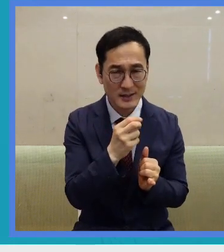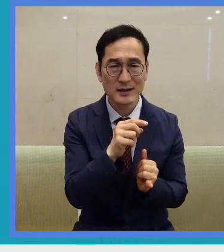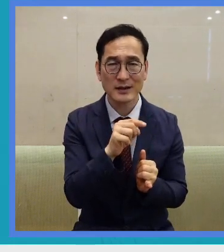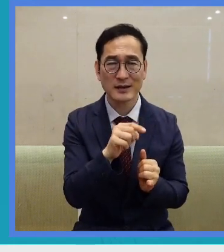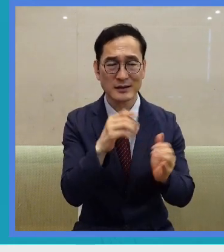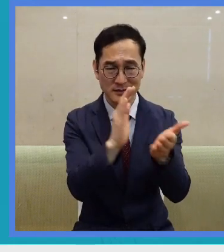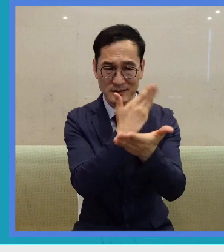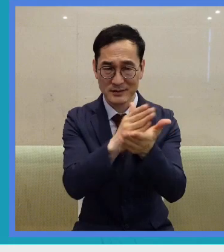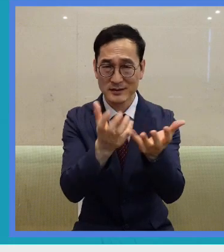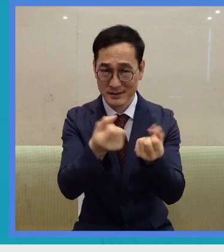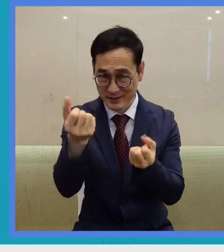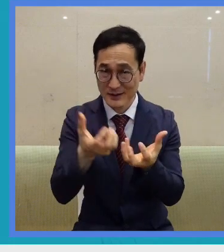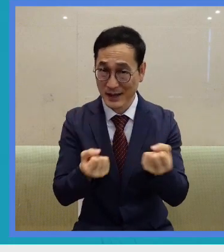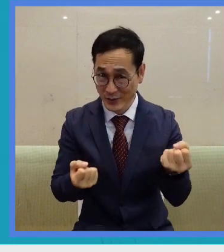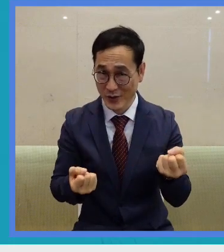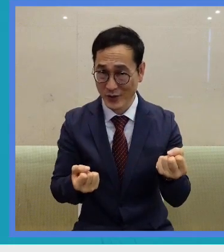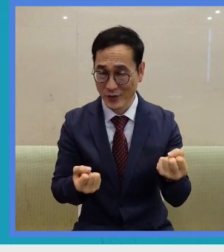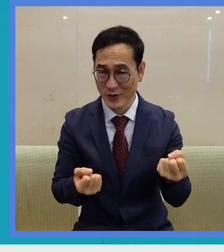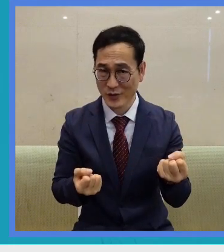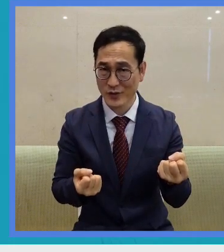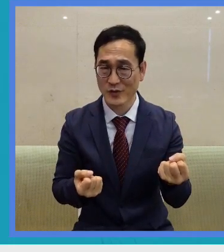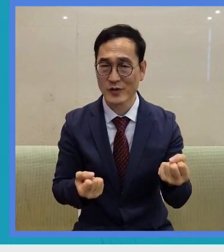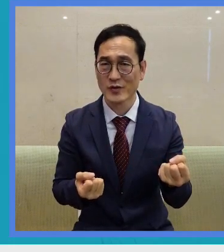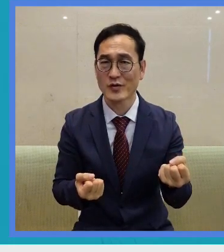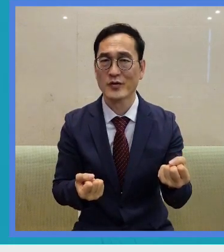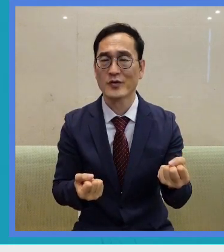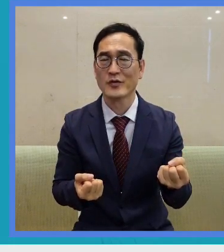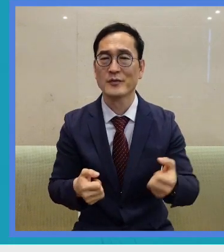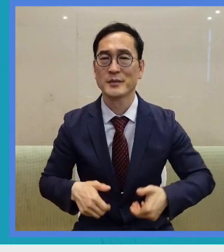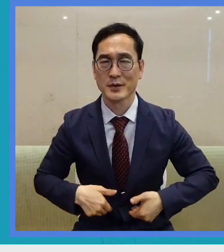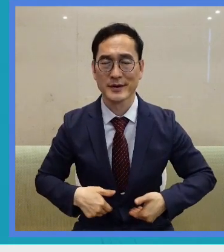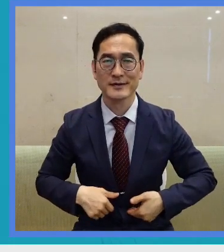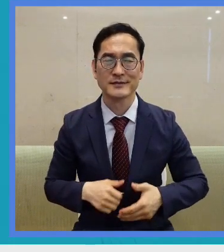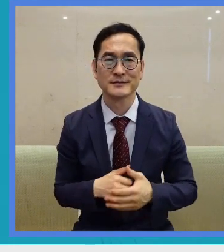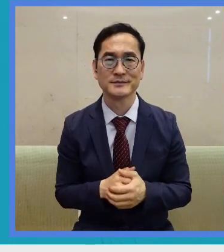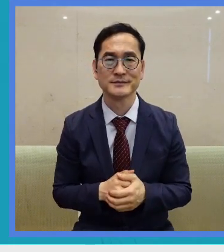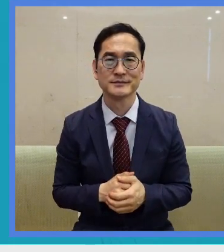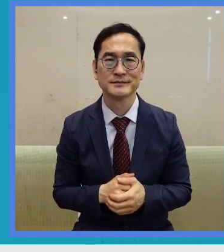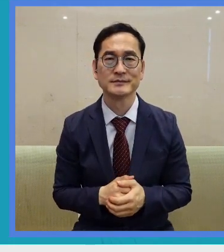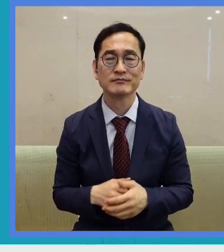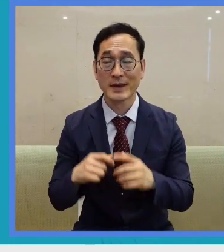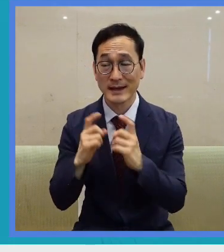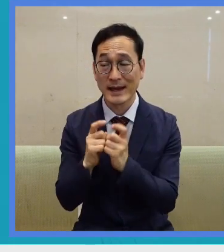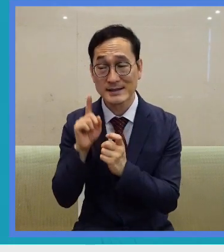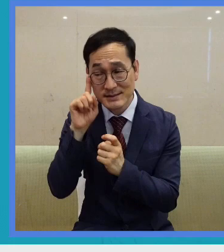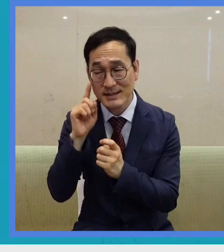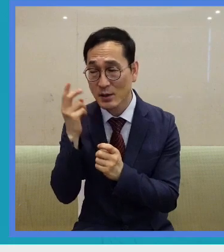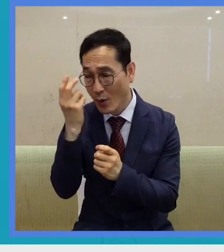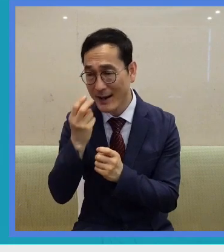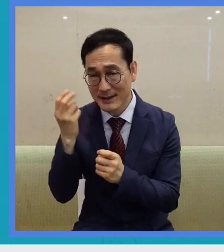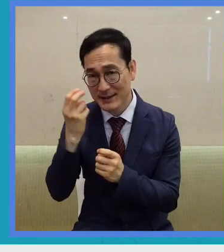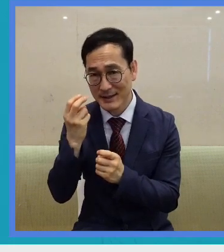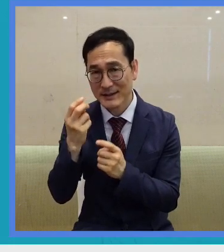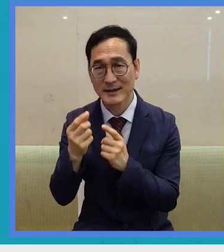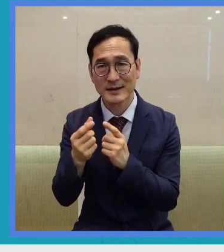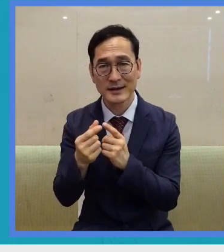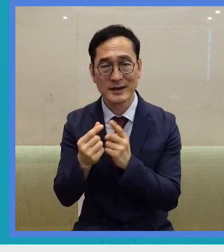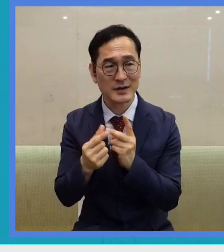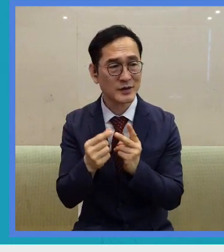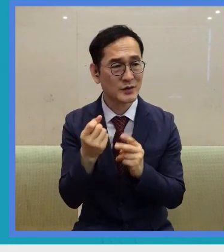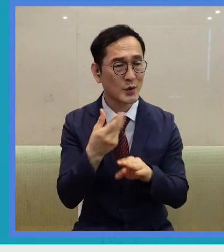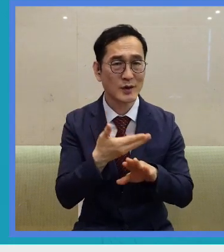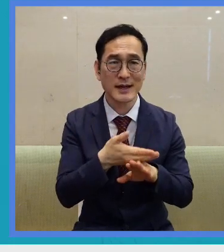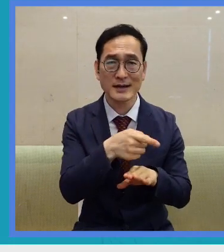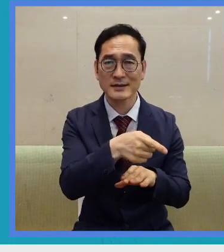층위를 구분을 하고 이야기를 했으면 좋겠다라고 생각을 합니다. 그래서 개인 스트레스 관리부터 코로나19 이후 재난에